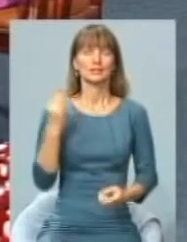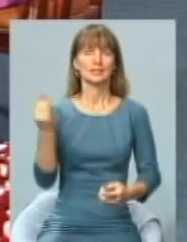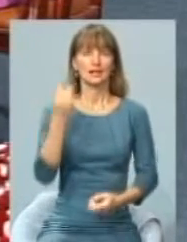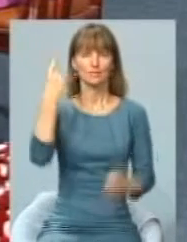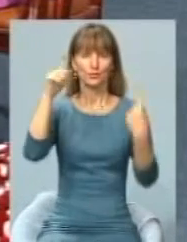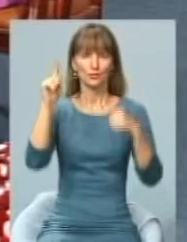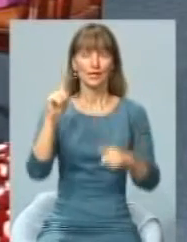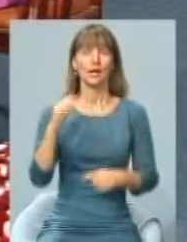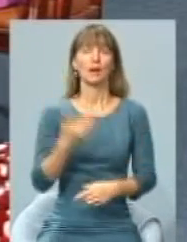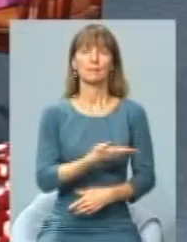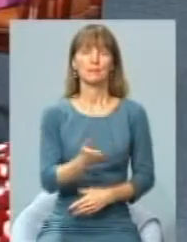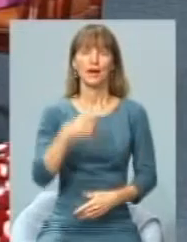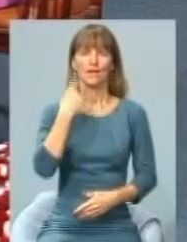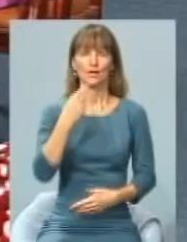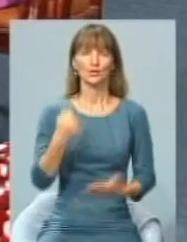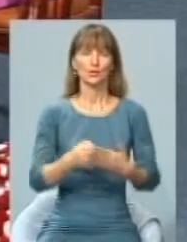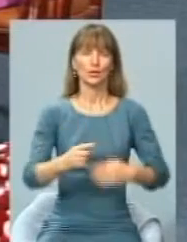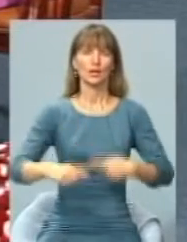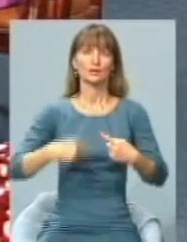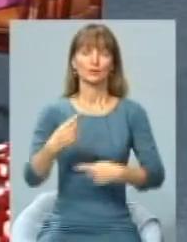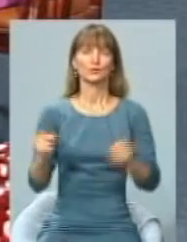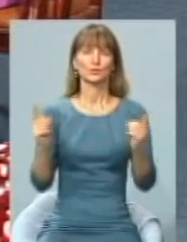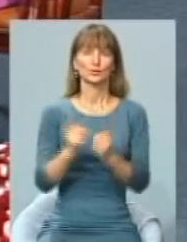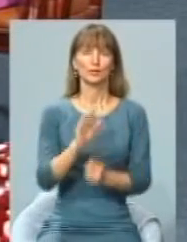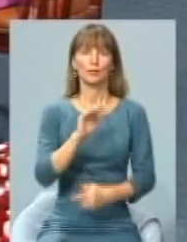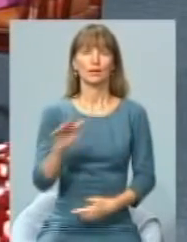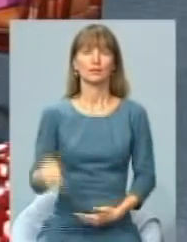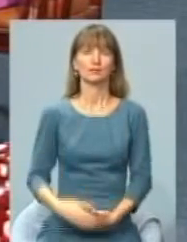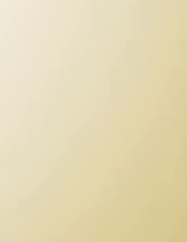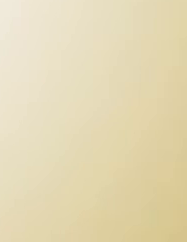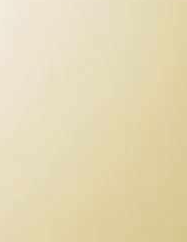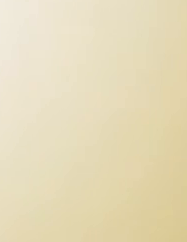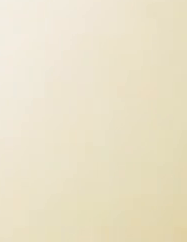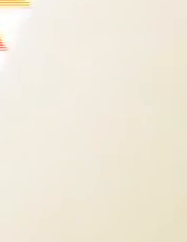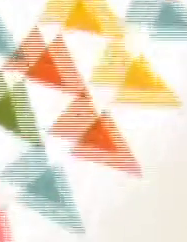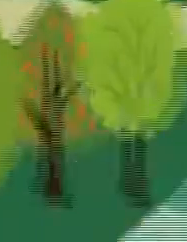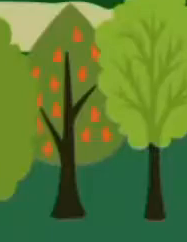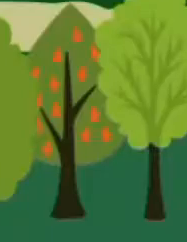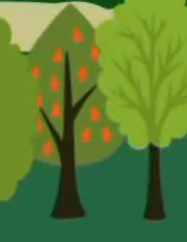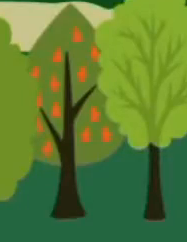цікавий мультфільм. Ну, а ми вам говоримо до наступної зустрічі. Пока!